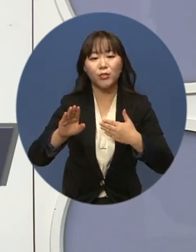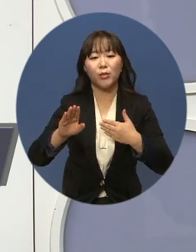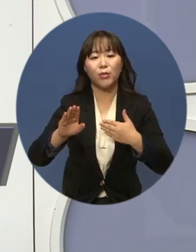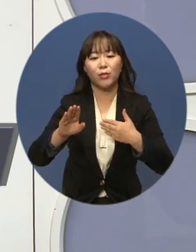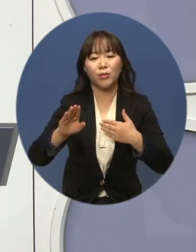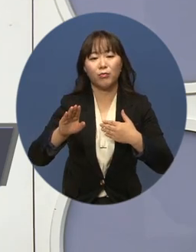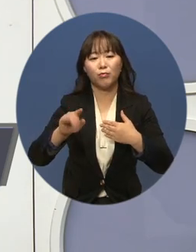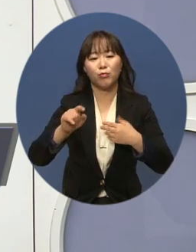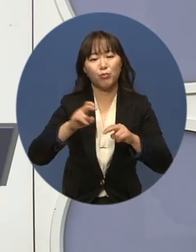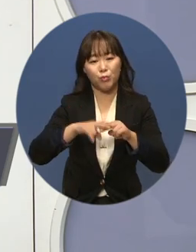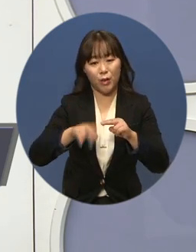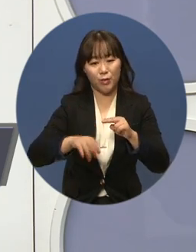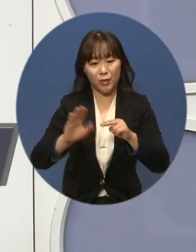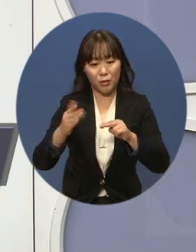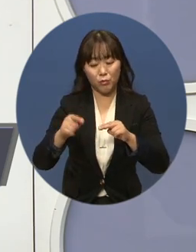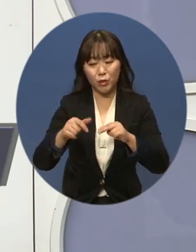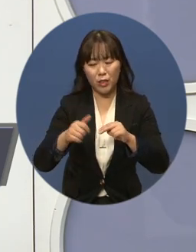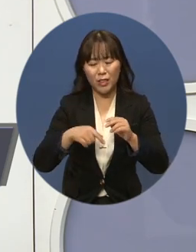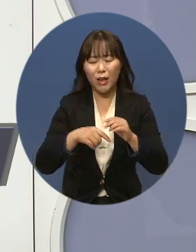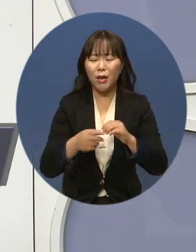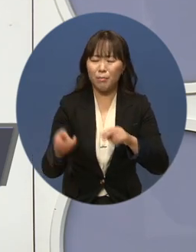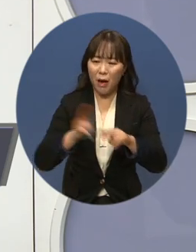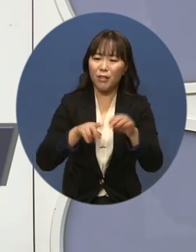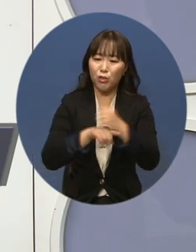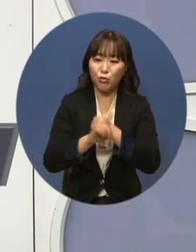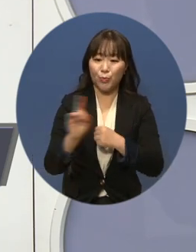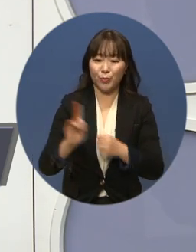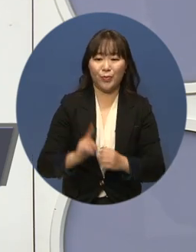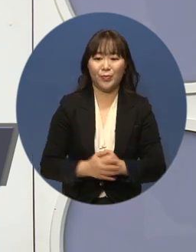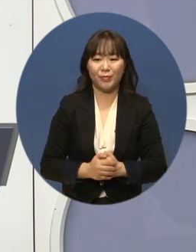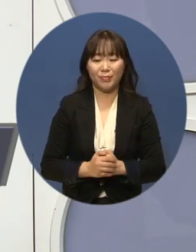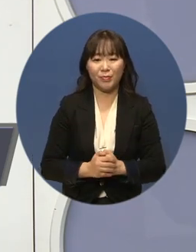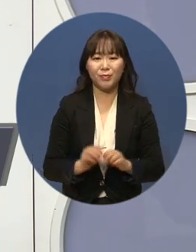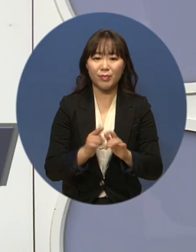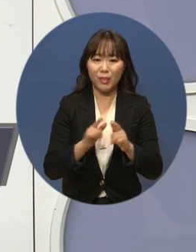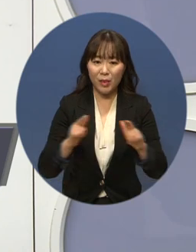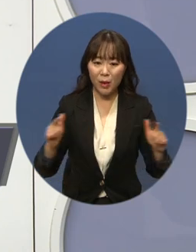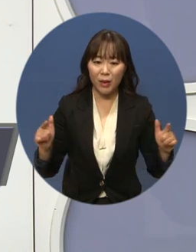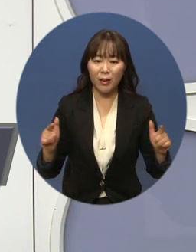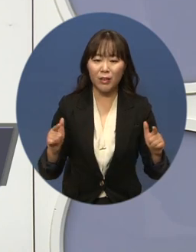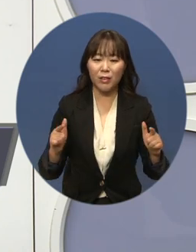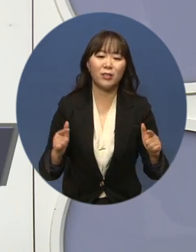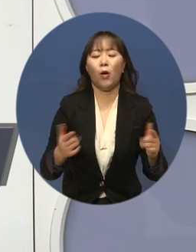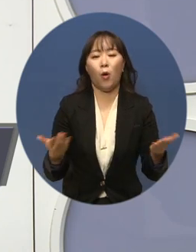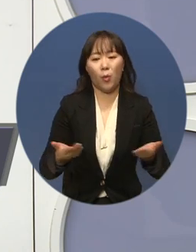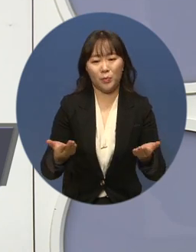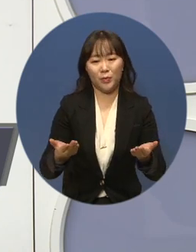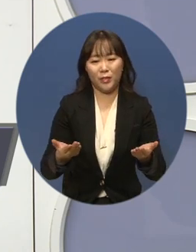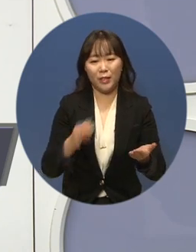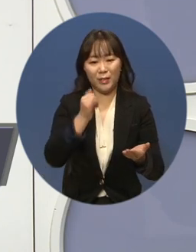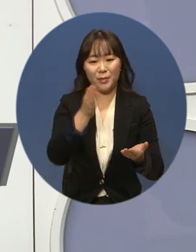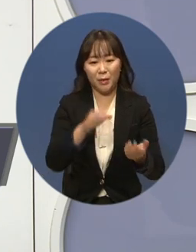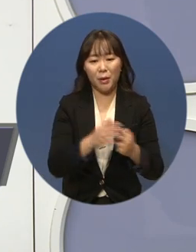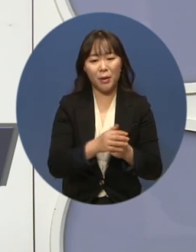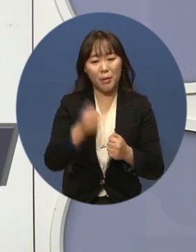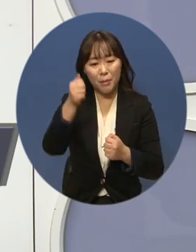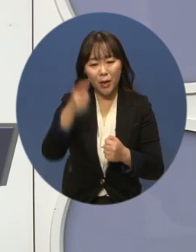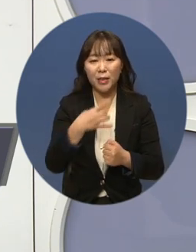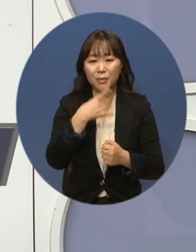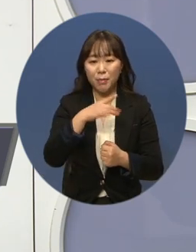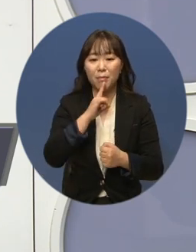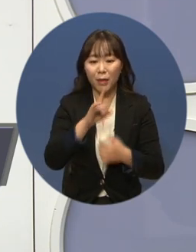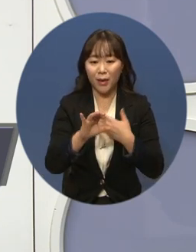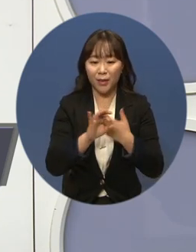했고요. 이제 군수가 된 이유는 뭐 여러 가지 업적이라면 업적이 있는데 좀 뭐 몇 가지만